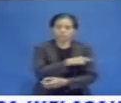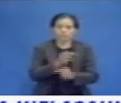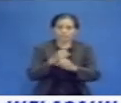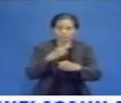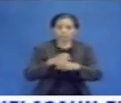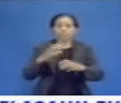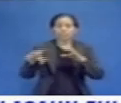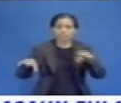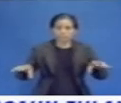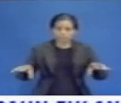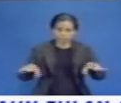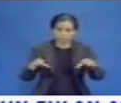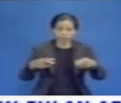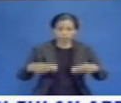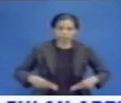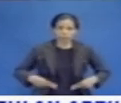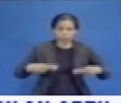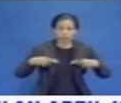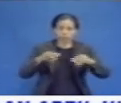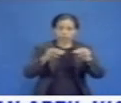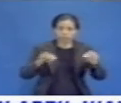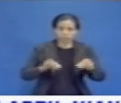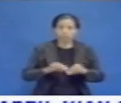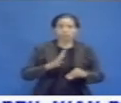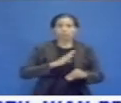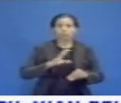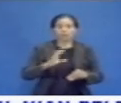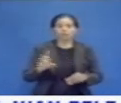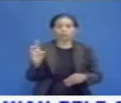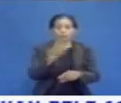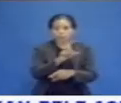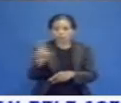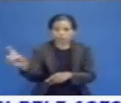ao Serviço de Saúde município Baucau, Rodirega e Moro Kamate Susuk e a